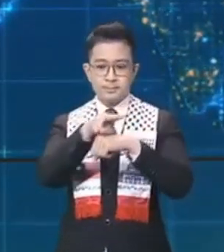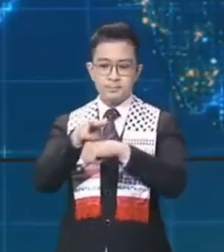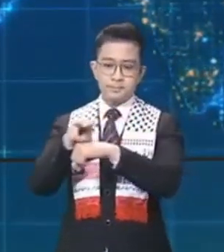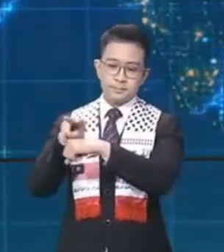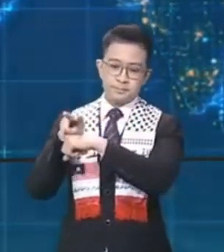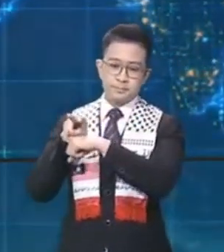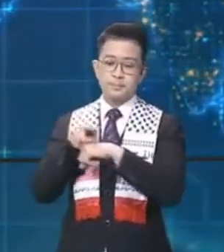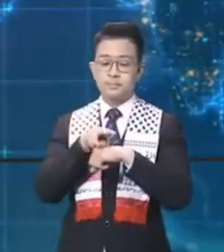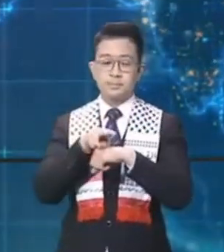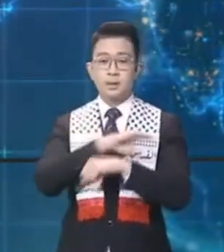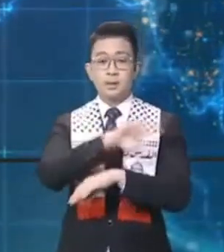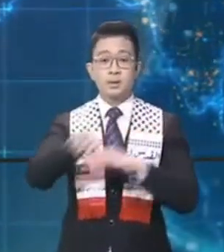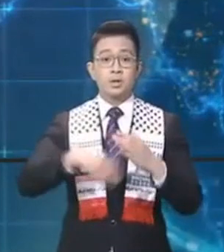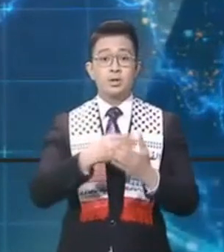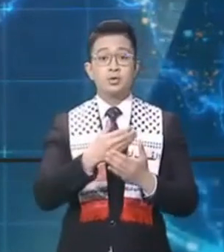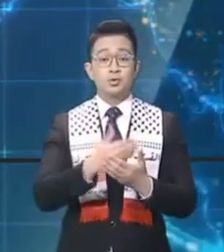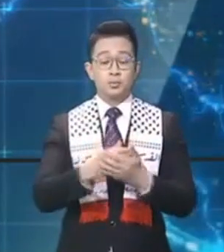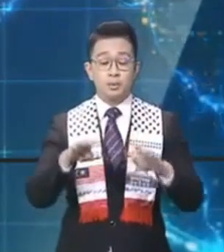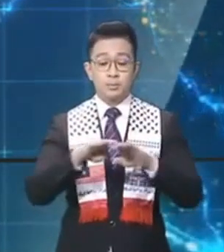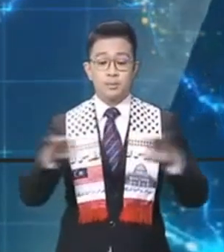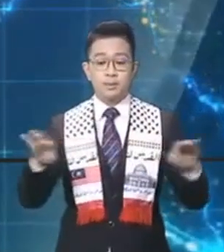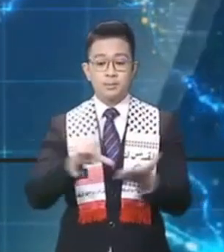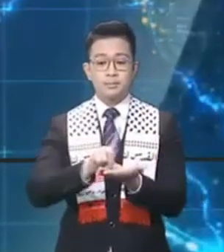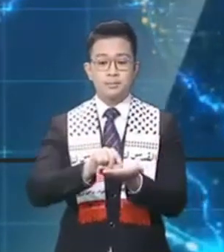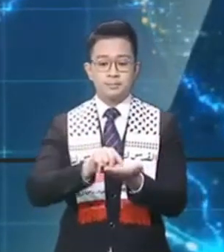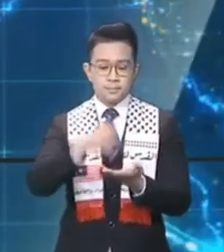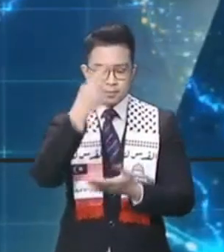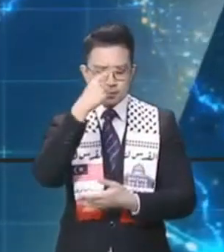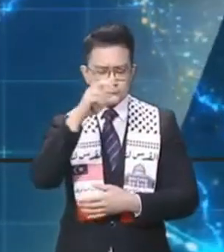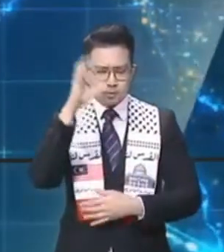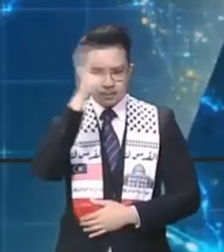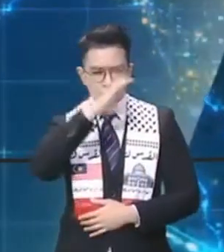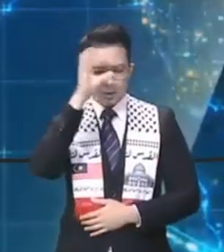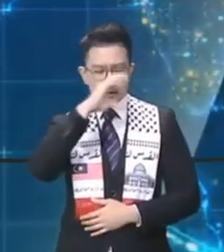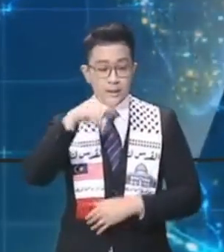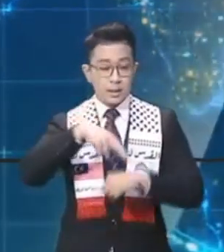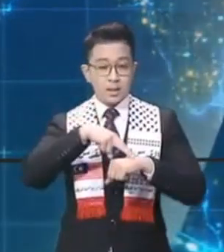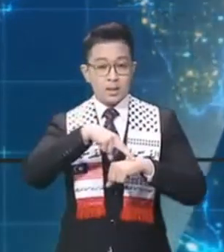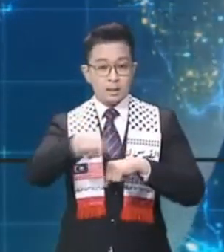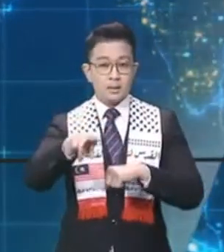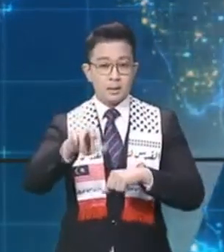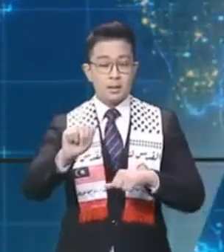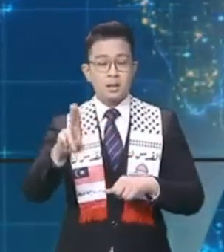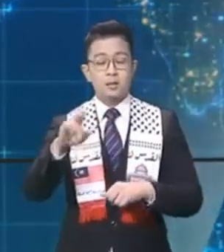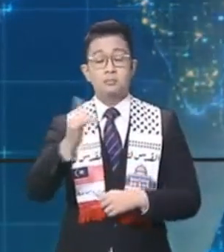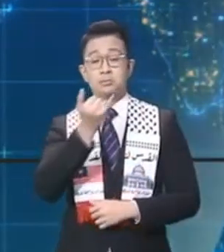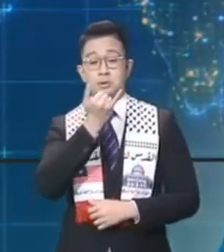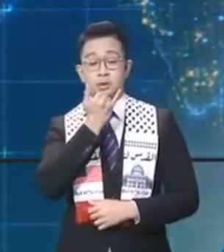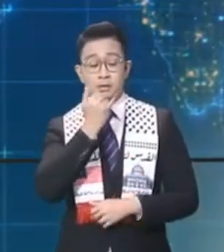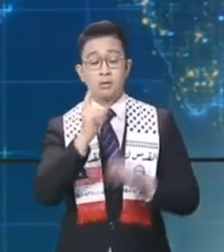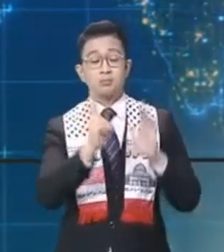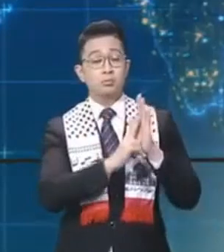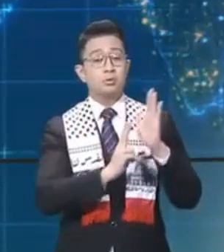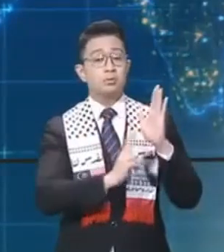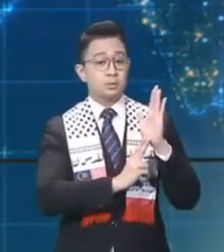membuat pantauan di semua platform media sosial bagi mengesan sebarang hantaran yang menyalahi